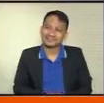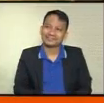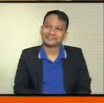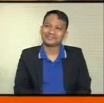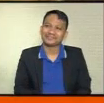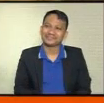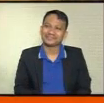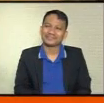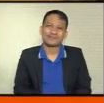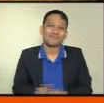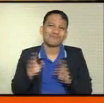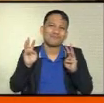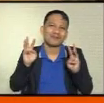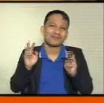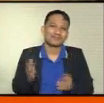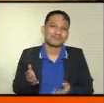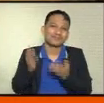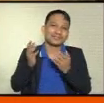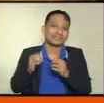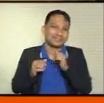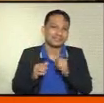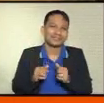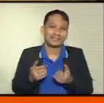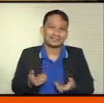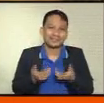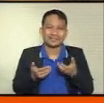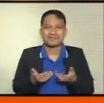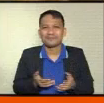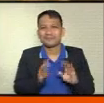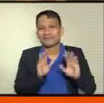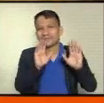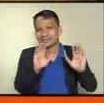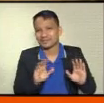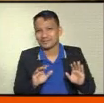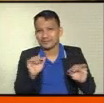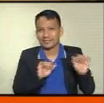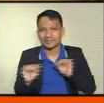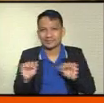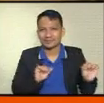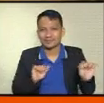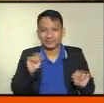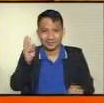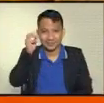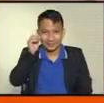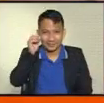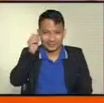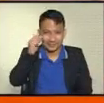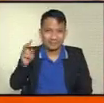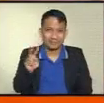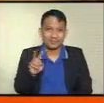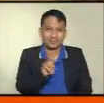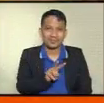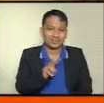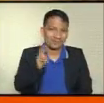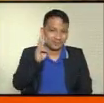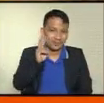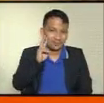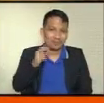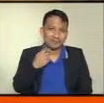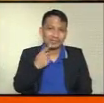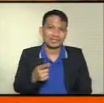wow. Grabe guys, hindi ko na to kaya, no? Para sa aksyon sa tanghali, ako si VV Viral Bo